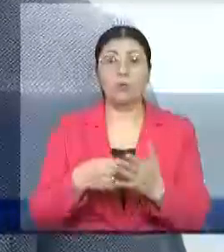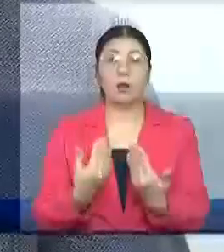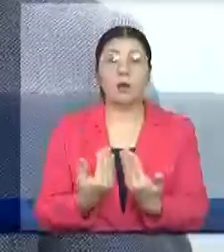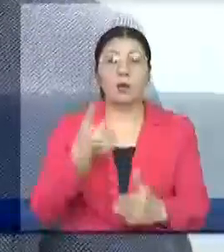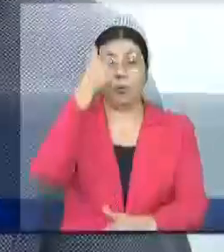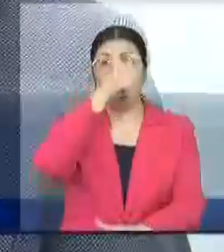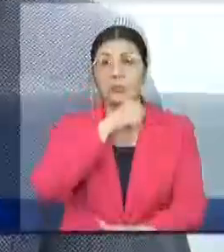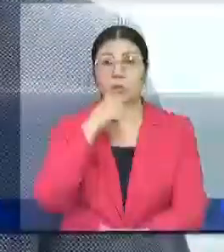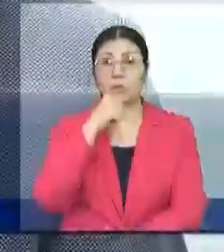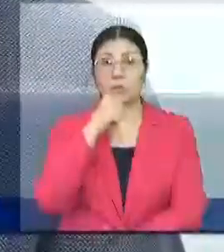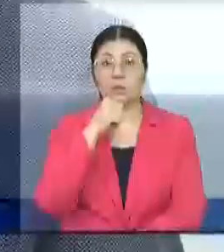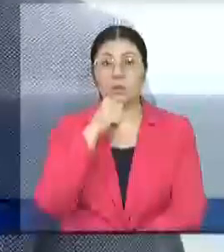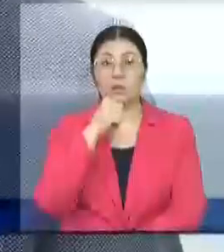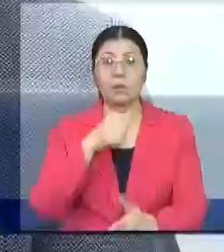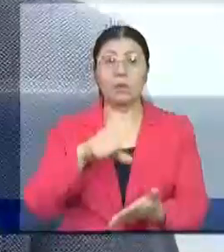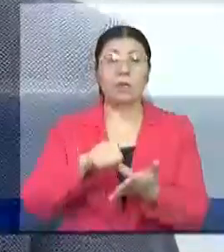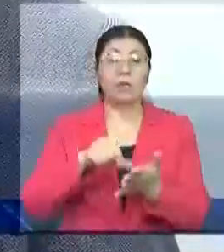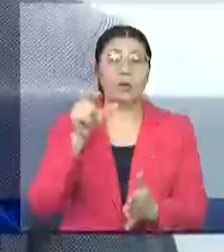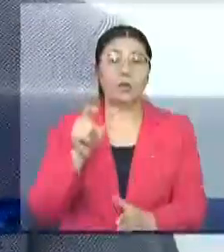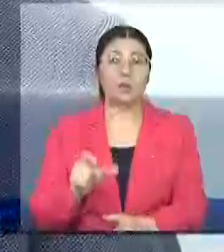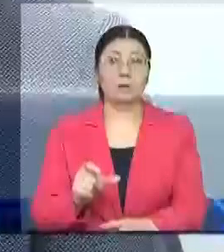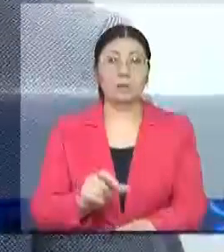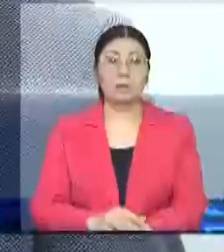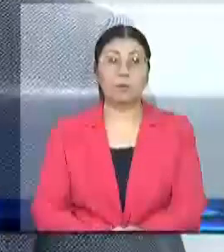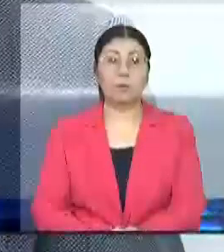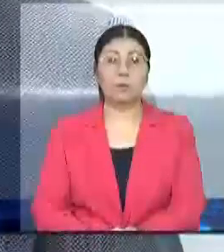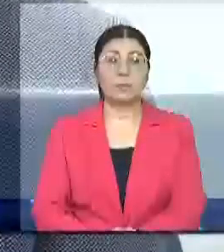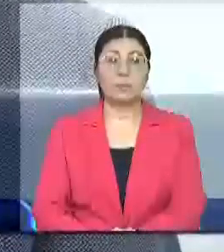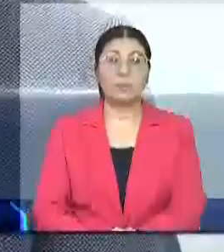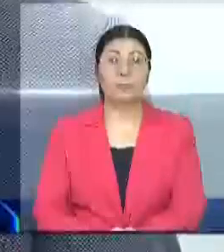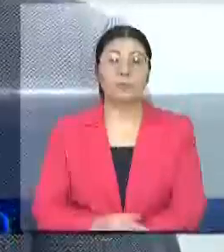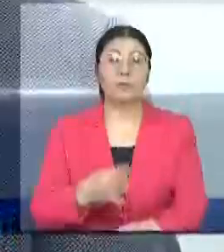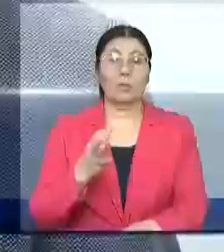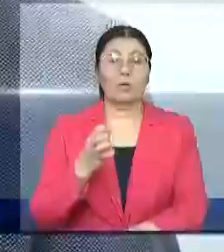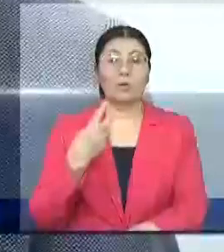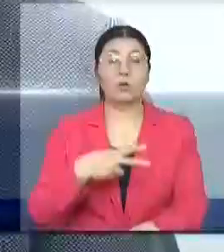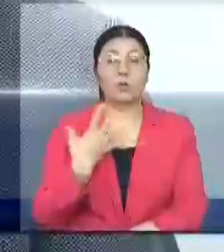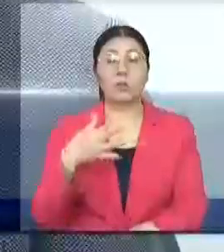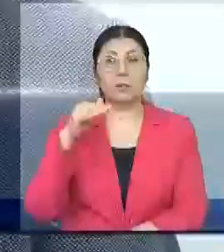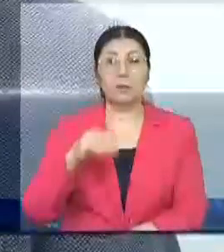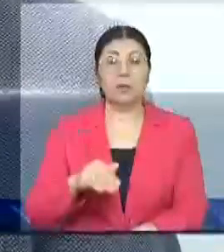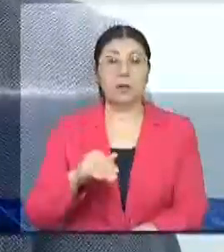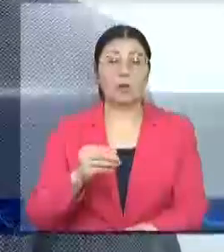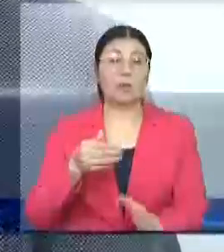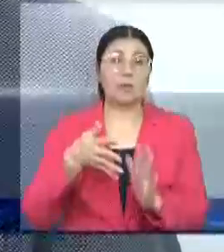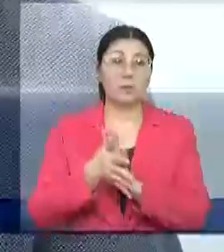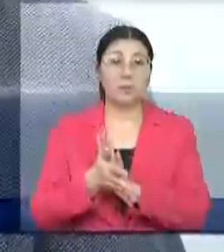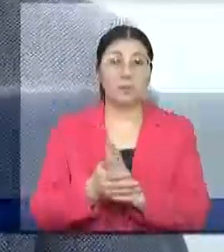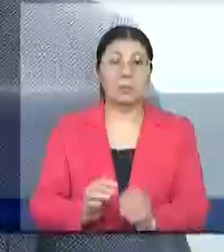жылы үміткерлердің жаңа кандидаттардың шығындары 425 мың теңге ақшаны